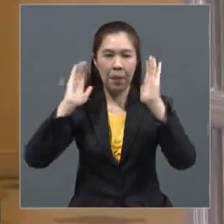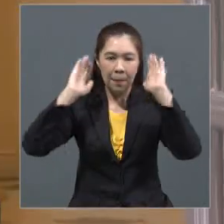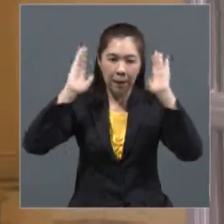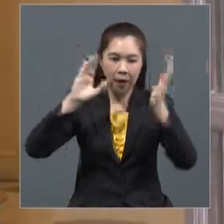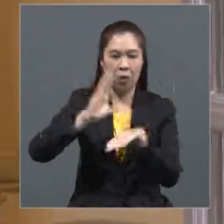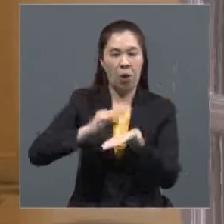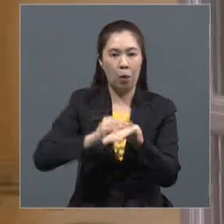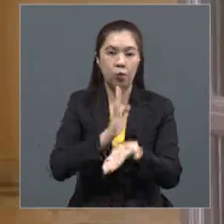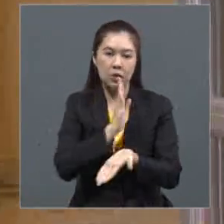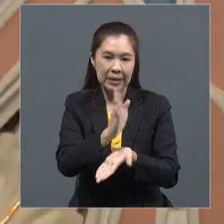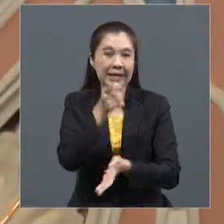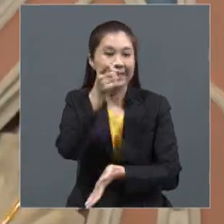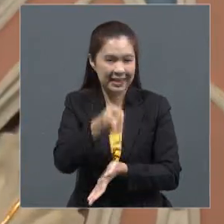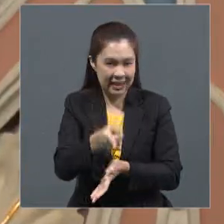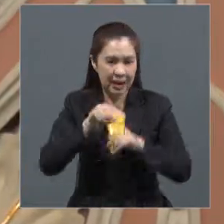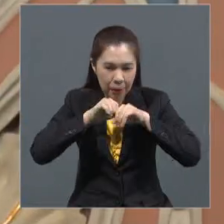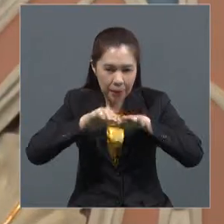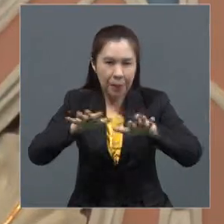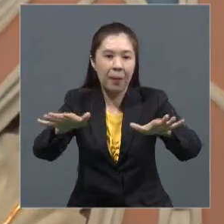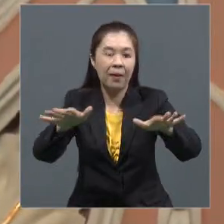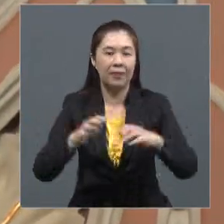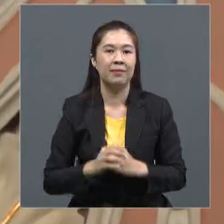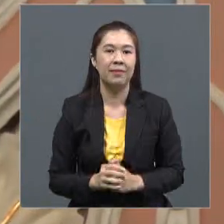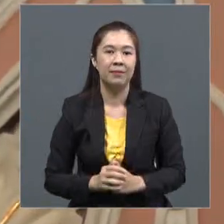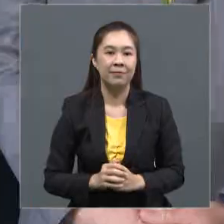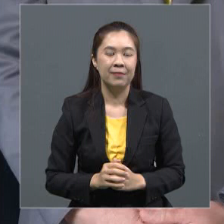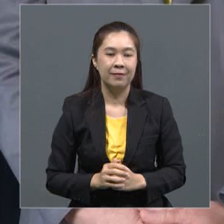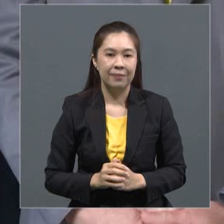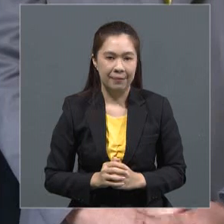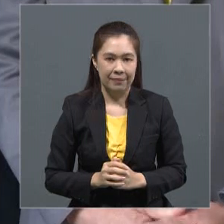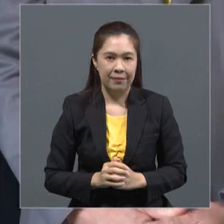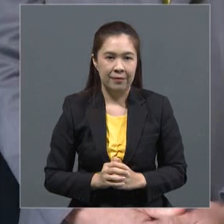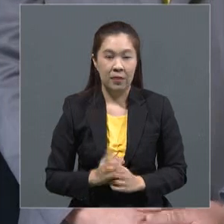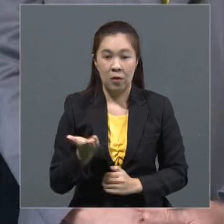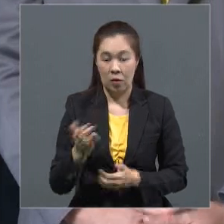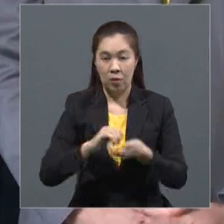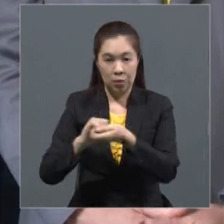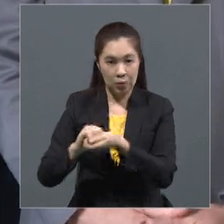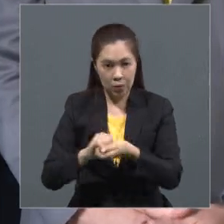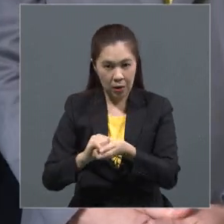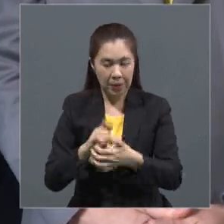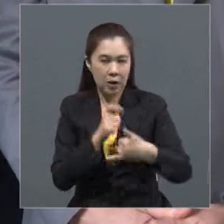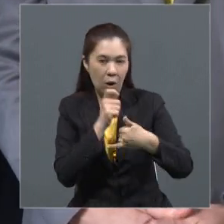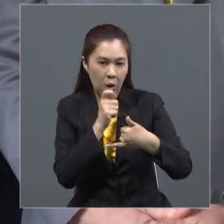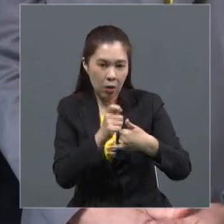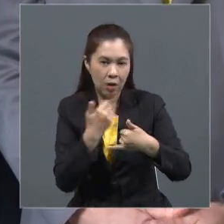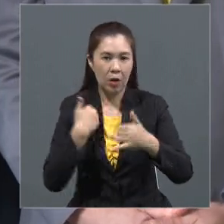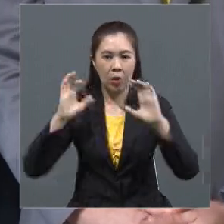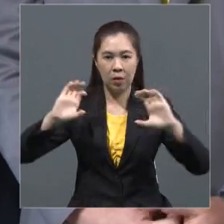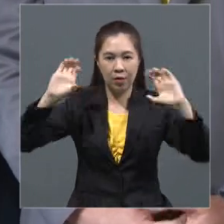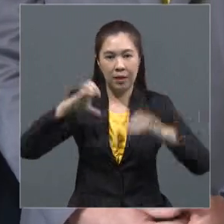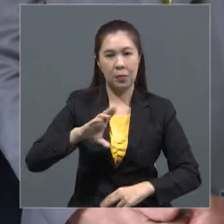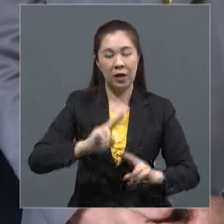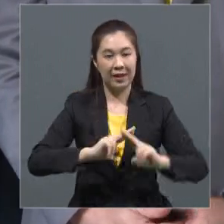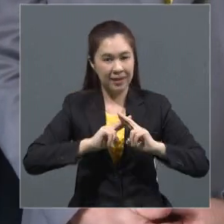ข้อมูลข้อเท็จจริงให้ครอบคลุมกว้างขวางมากยิ่งขึ้นครับโดยให้ประสานขอความร่วมมือจากสื่อของหน่วยงานรัฐและสื่อเอกชนเพื่อ